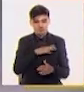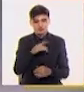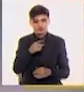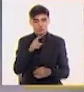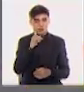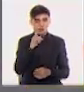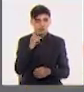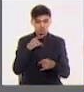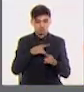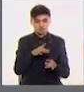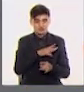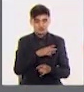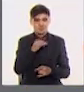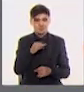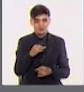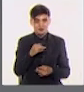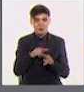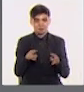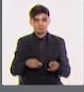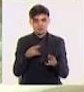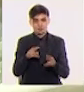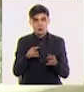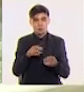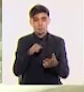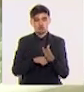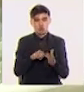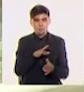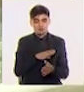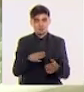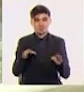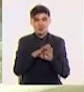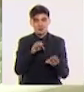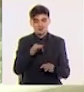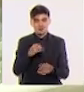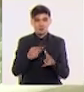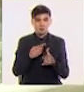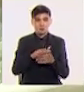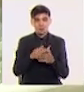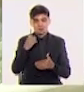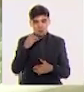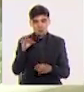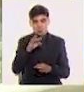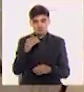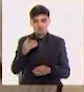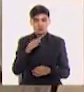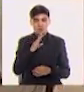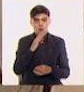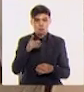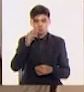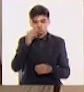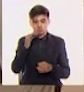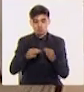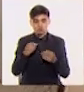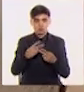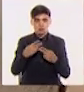ерте жастан ана атаныпты. Алайда бұл қылмыс белгісіз себептермен жабылып, аты жөні анық болса да қыз көйлер сотталмаған екен.